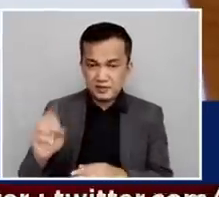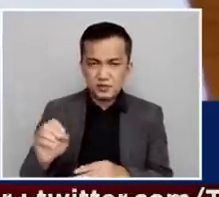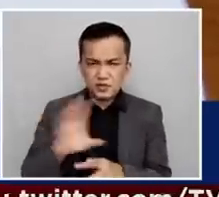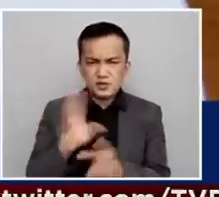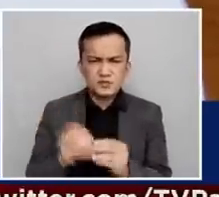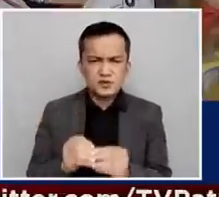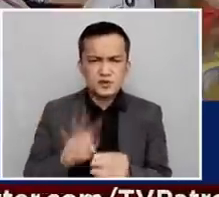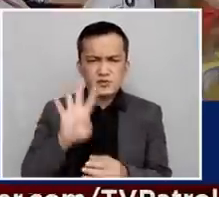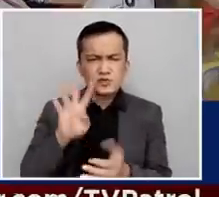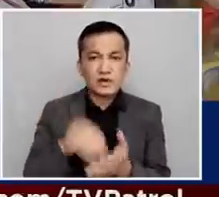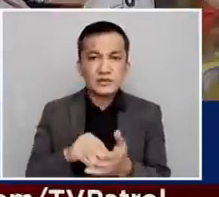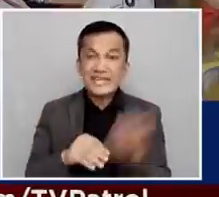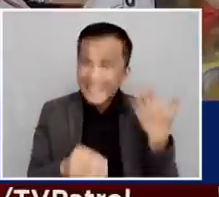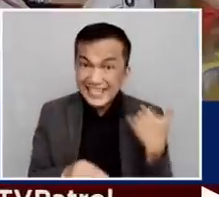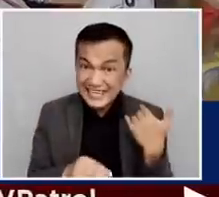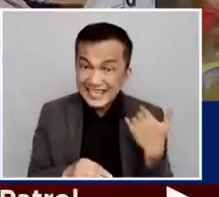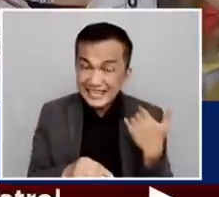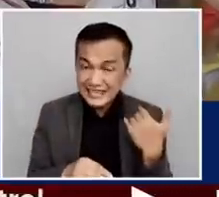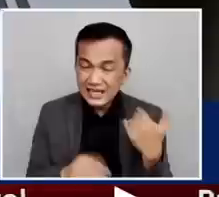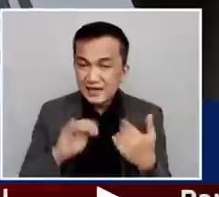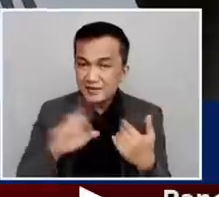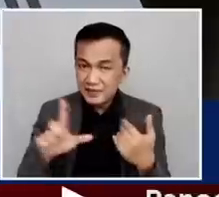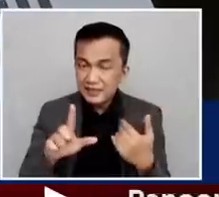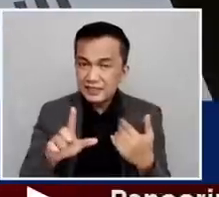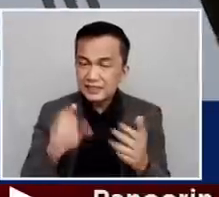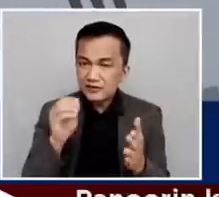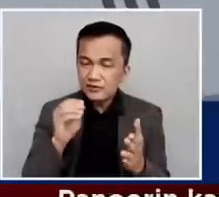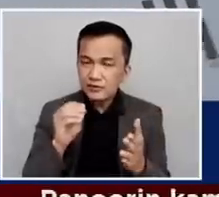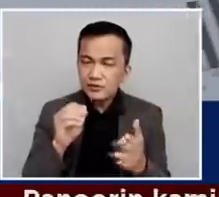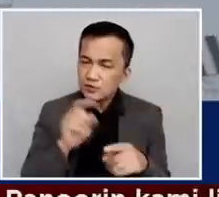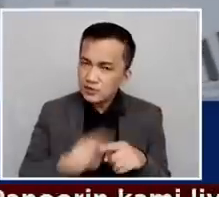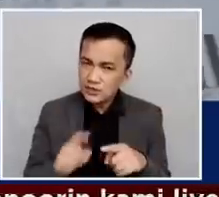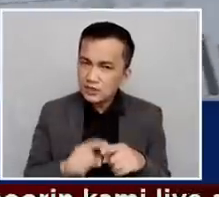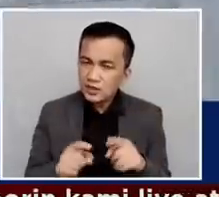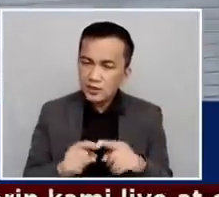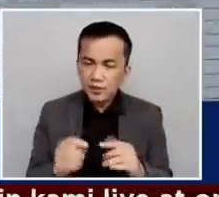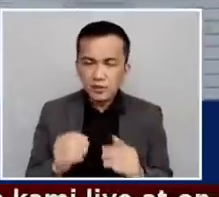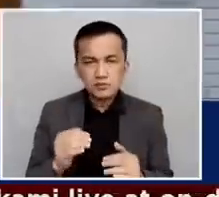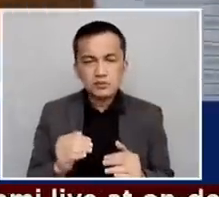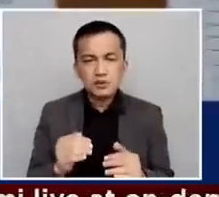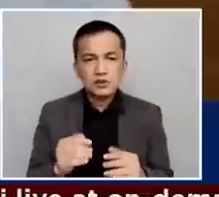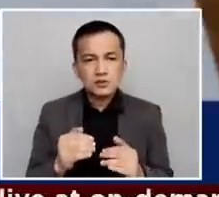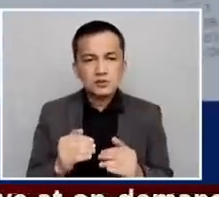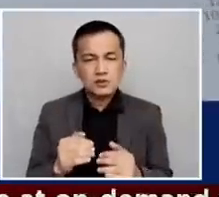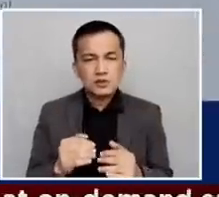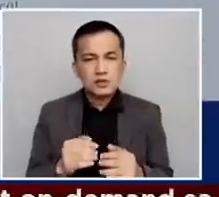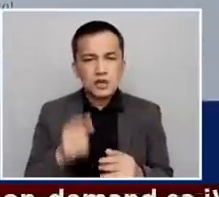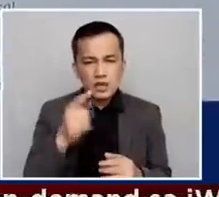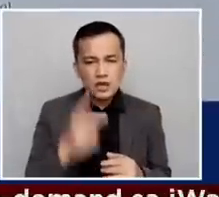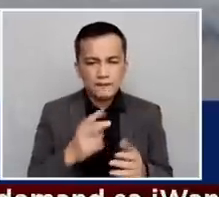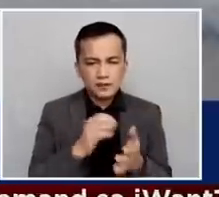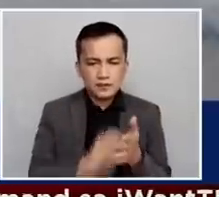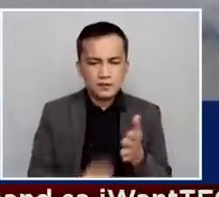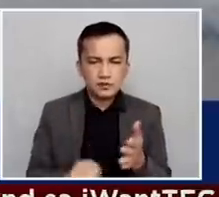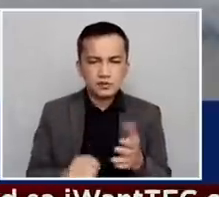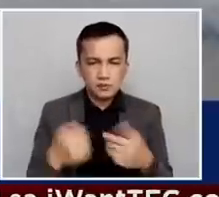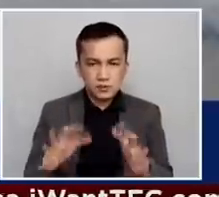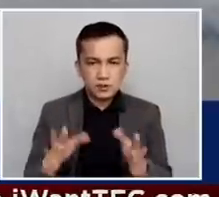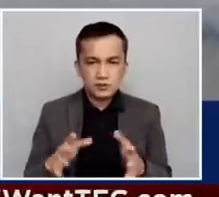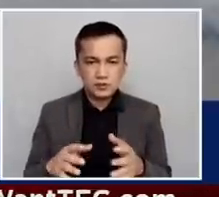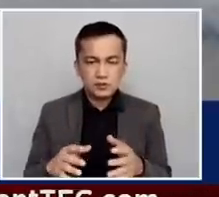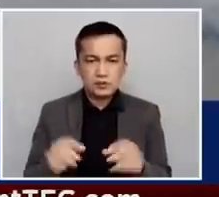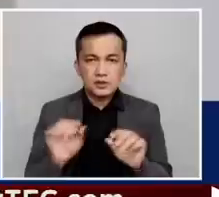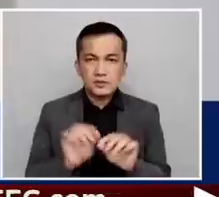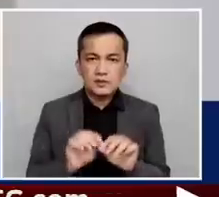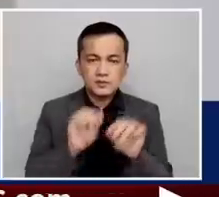4,000 pesos dati ang bill nila sa kuryente. Pero mahigit kalahati ang nabawas sa bayarin nila matapos magpakabit